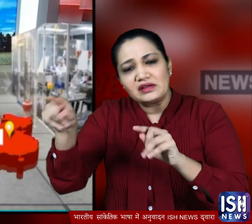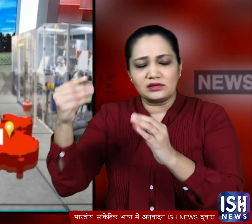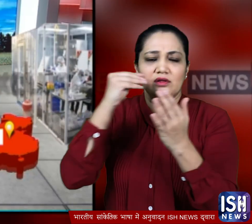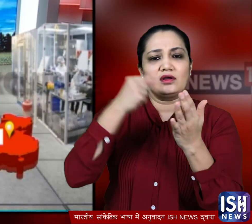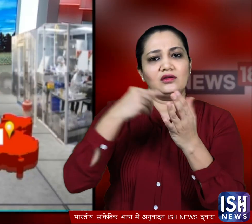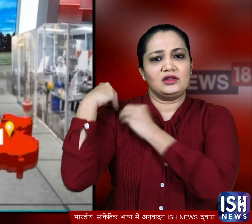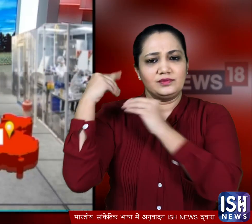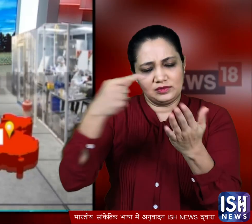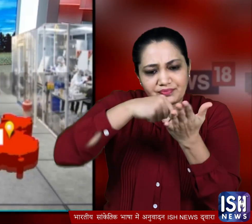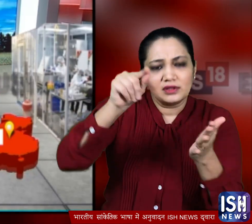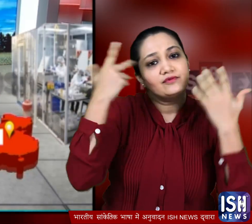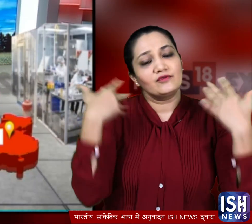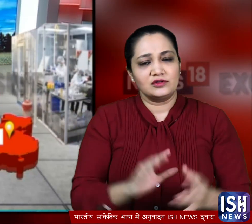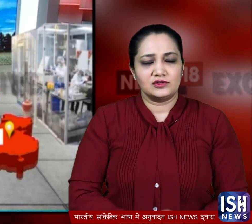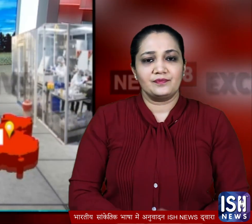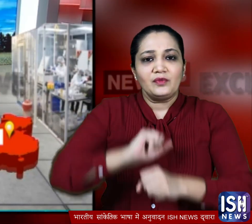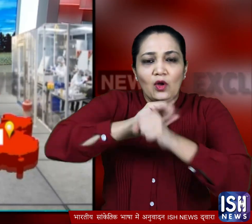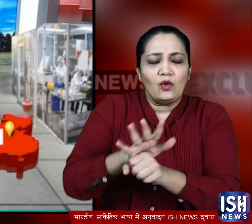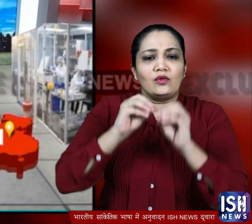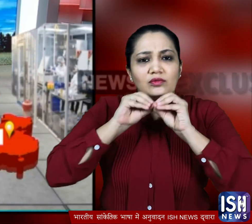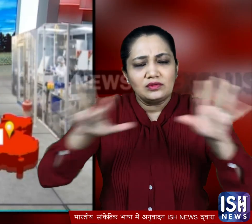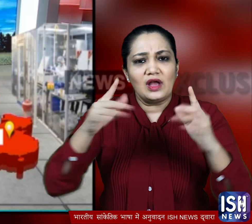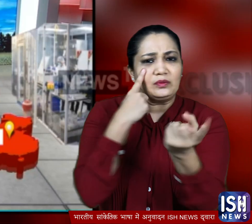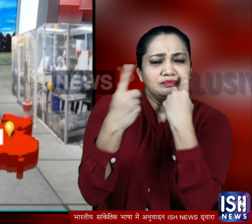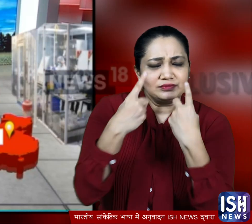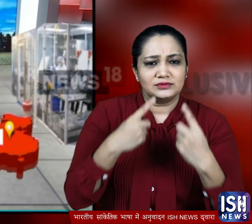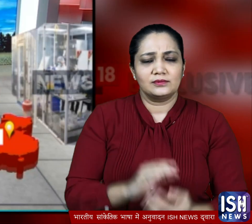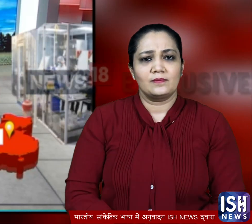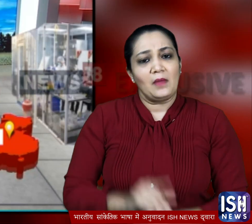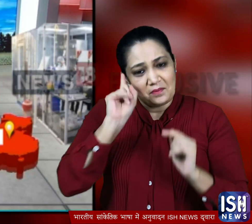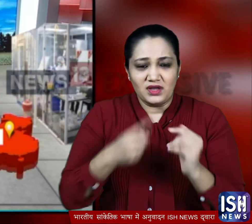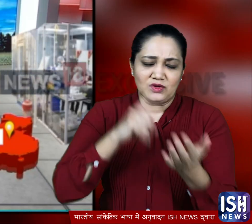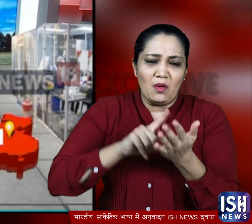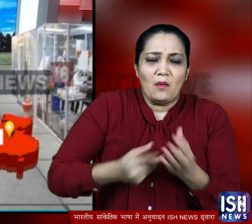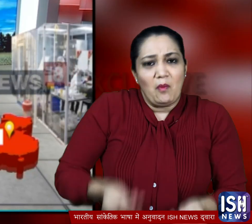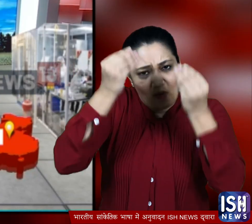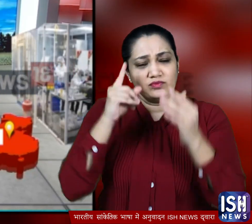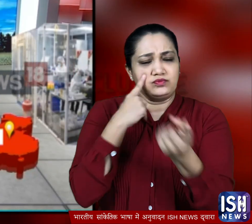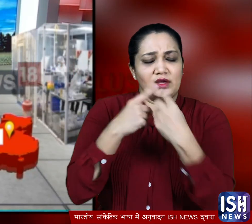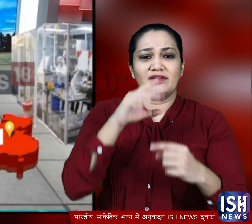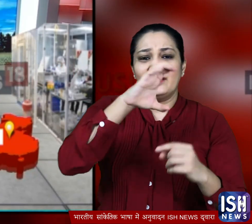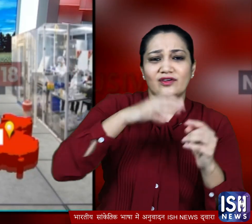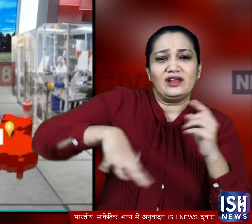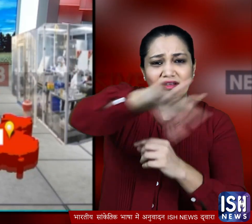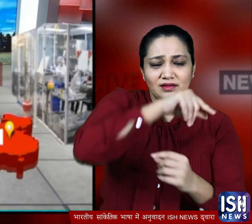नहीं, इस लैब ने वायरस के पैदा होने की ठीक से जांच किए जाने की भी मांग की। कैलिफोर्निया